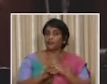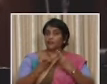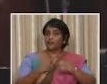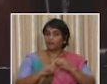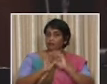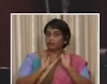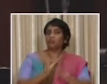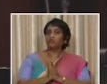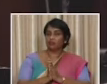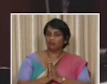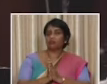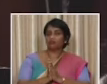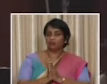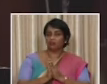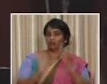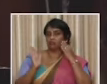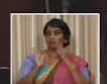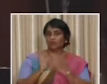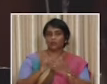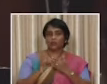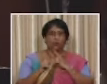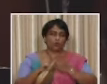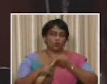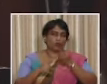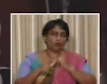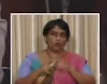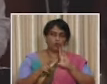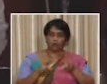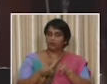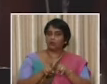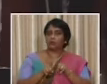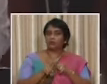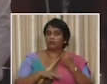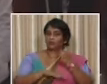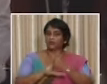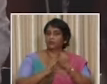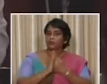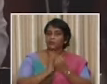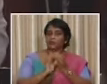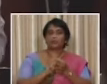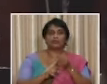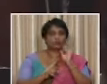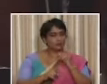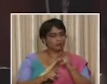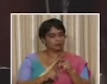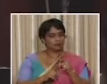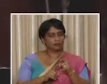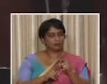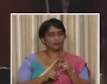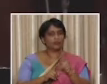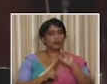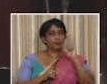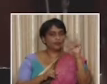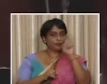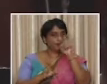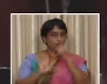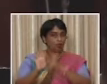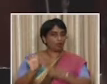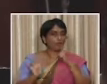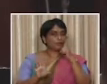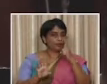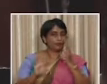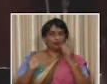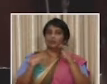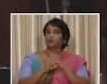භාණ්ඩවලට අපි සීමා වෙන්න වෙනවා. දැන් අපි උදාහරණයක් ගත්තොත් මූලාසනයේ ගරු සභාපතිතුමනි පළවෙනි වසරට